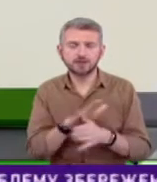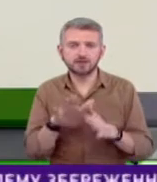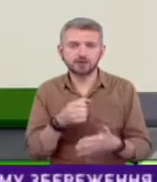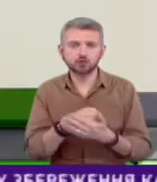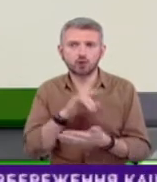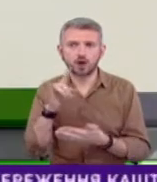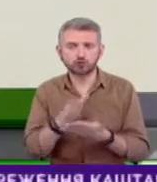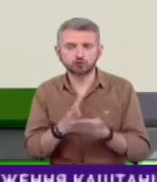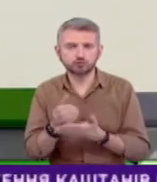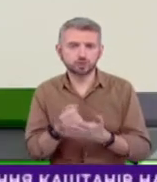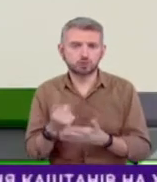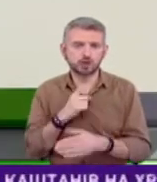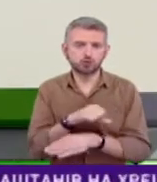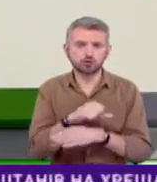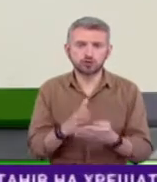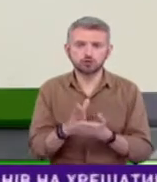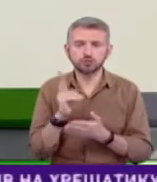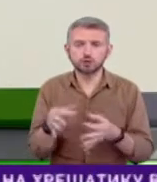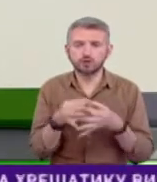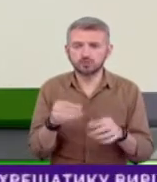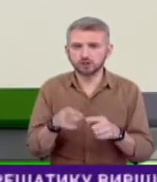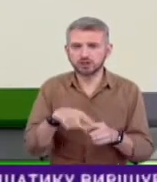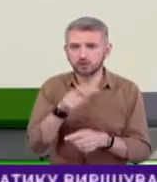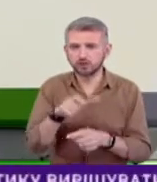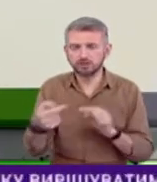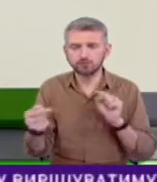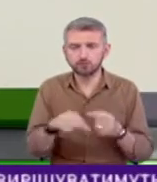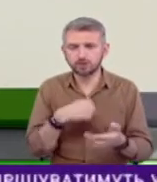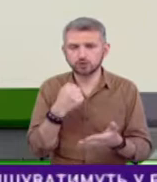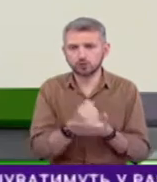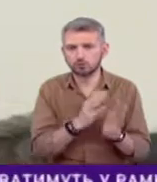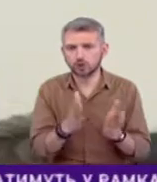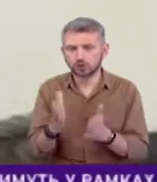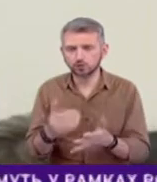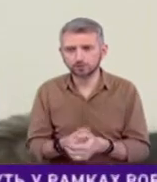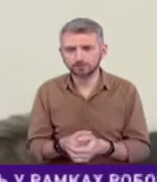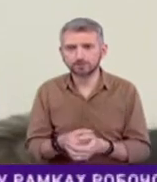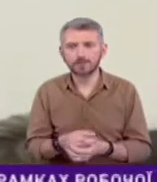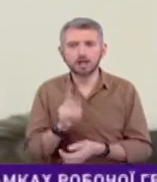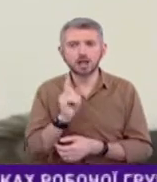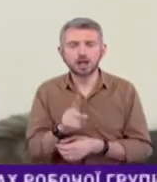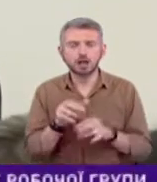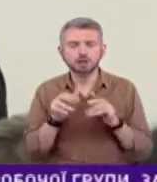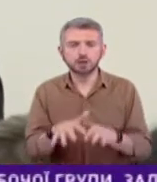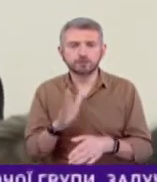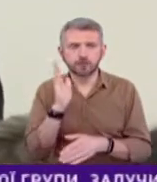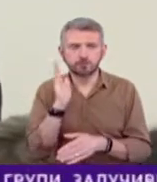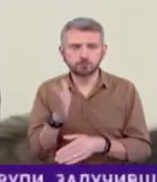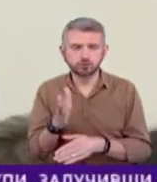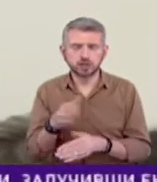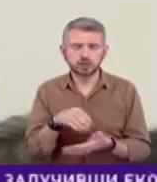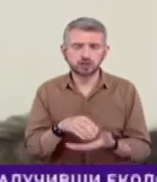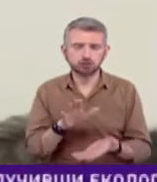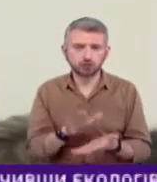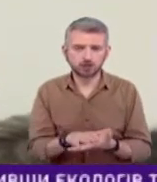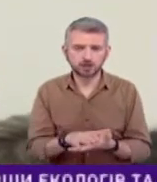аерослужби, але до прикордонної служби, яка випустила цих осіб всупереч встановленому порядку. Тим не менше, провадження буде